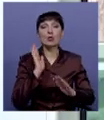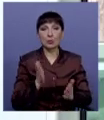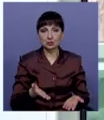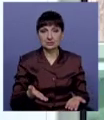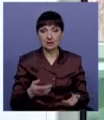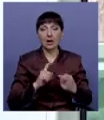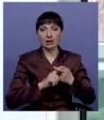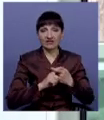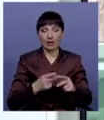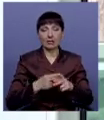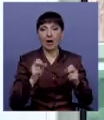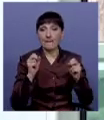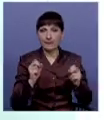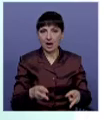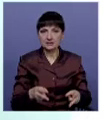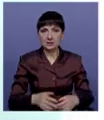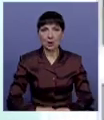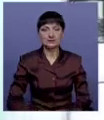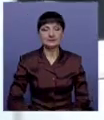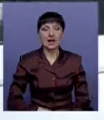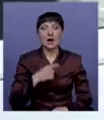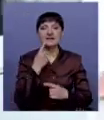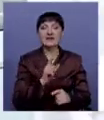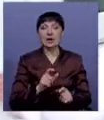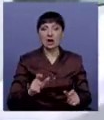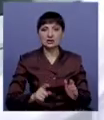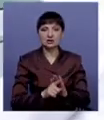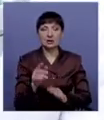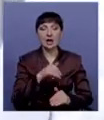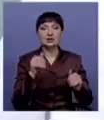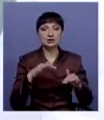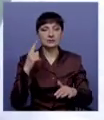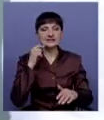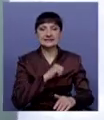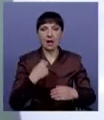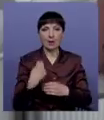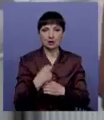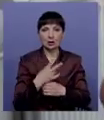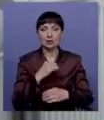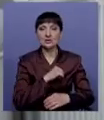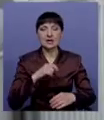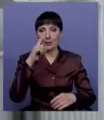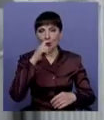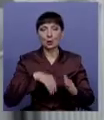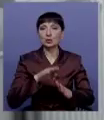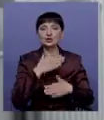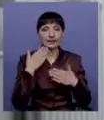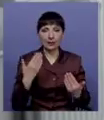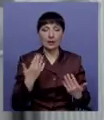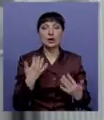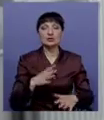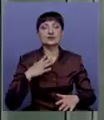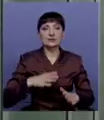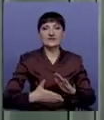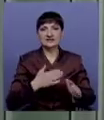будет инфекция это опасное дело по словам горожан сначала они решили заняться самолечением однако самочувствие не улучшалось пришлось